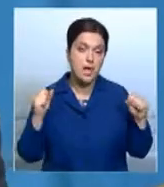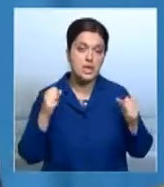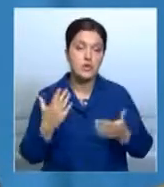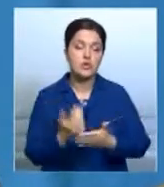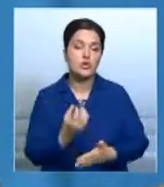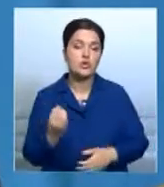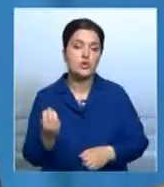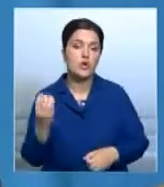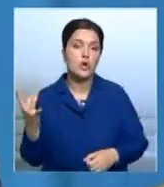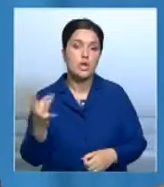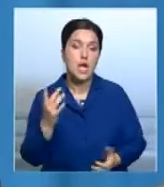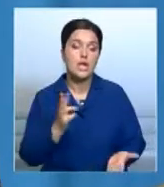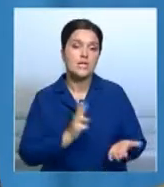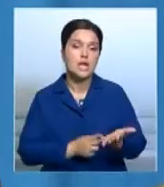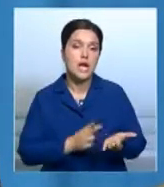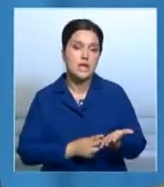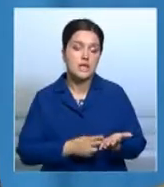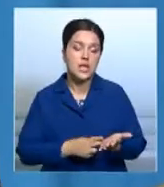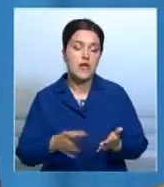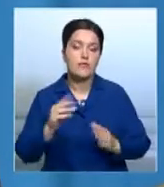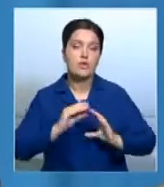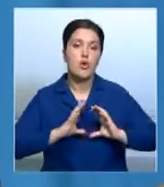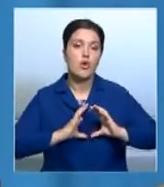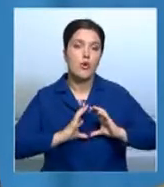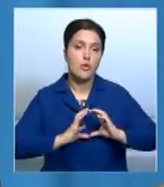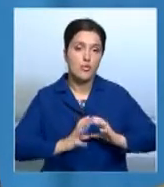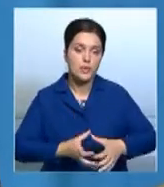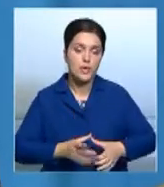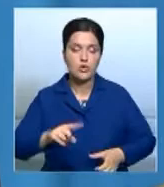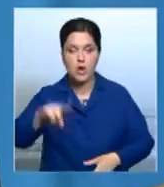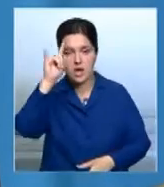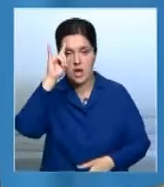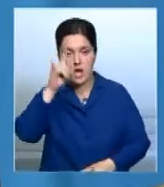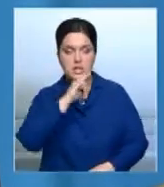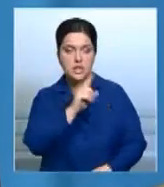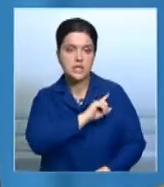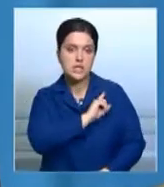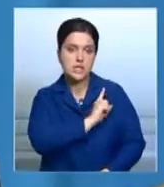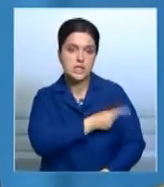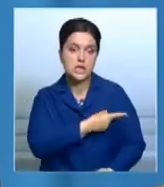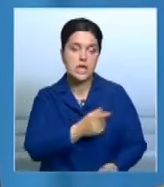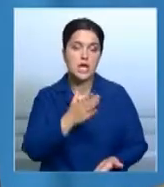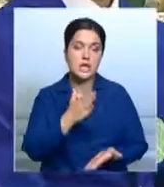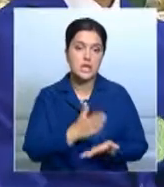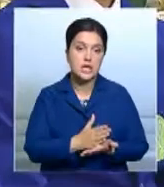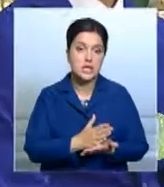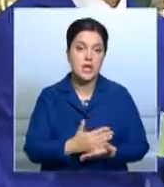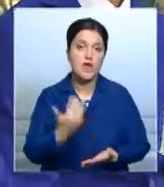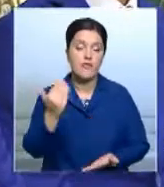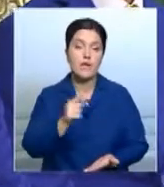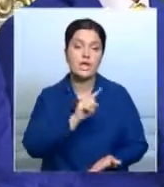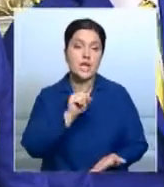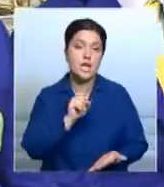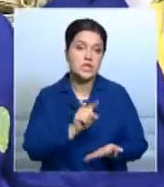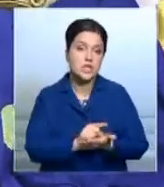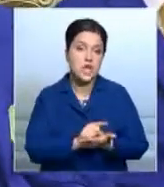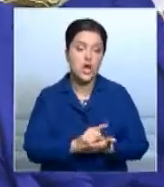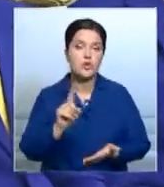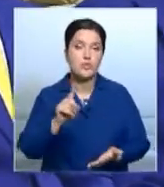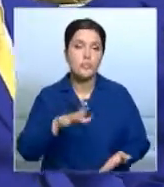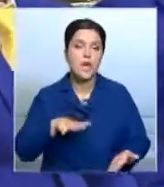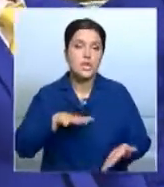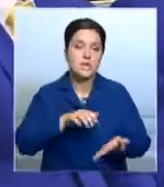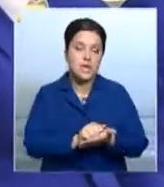раз доказать всему миру потенциал нашего казахстанского спорта. Вы должны стремиться к тому, чтобы